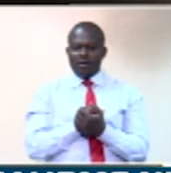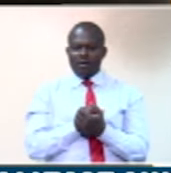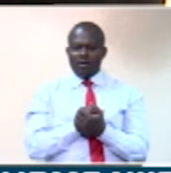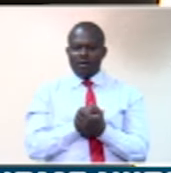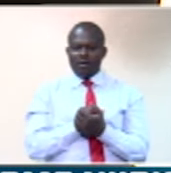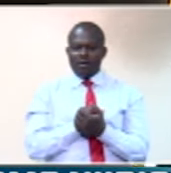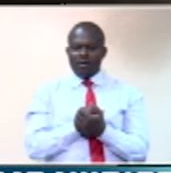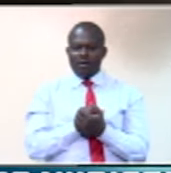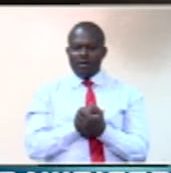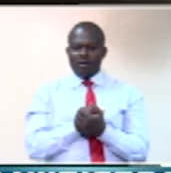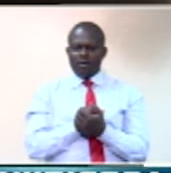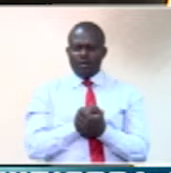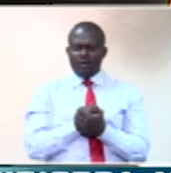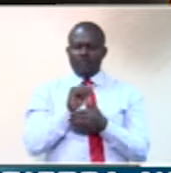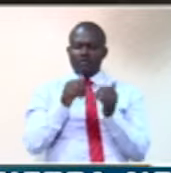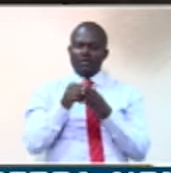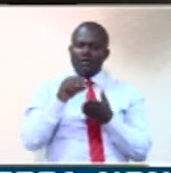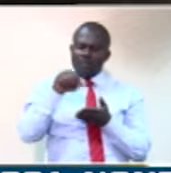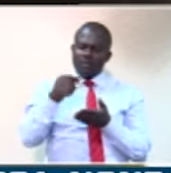ndamara ifunguye ndayinywa